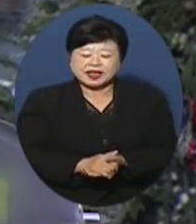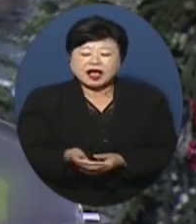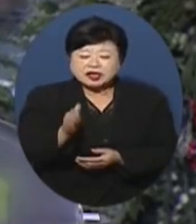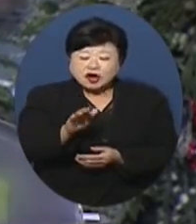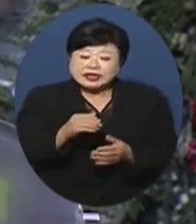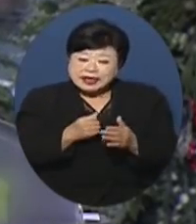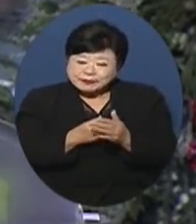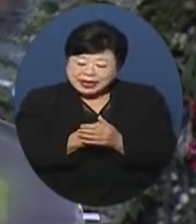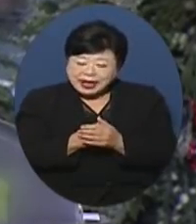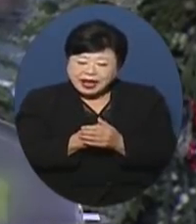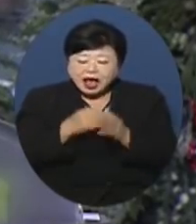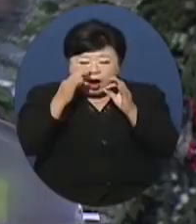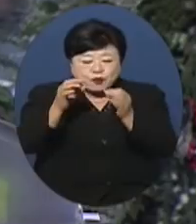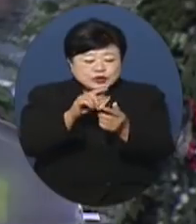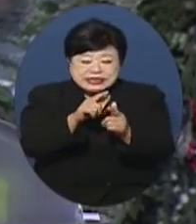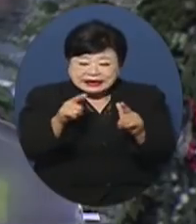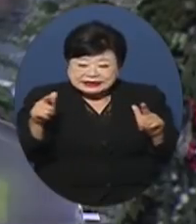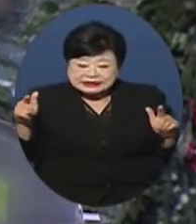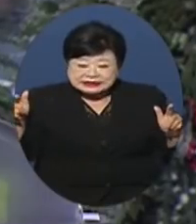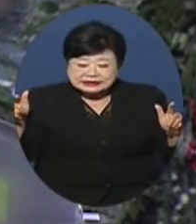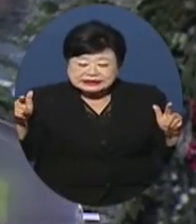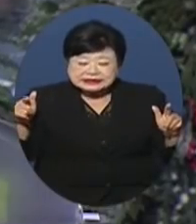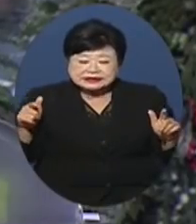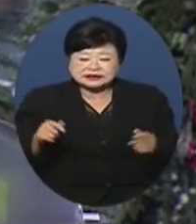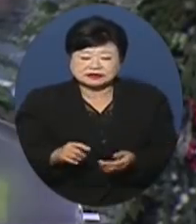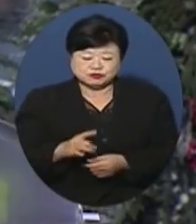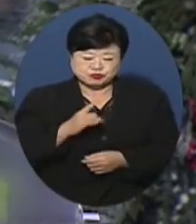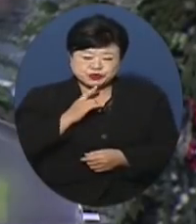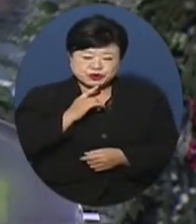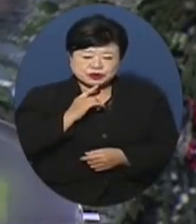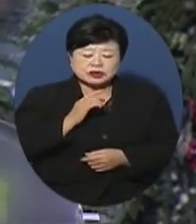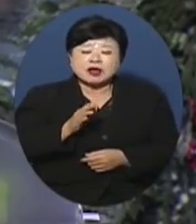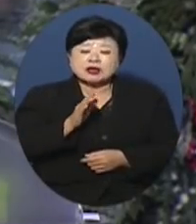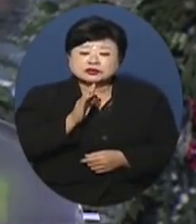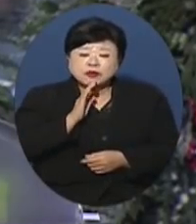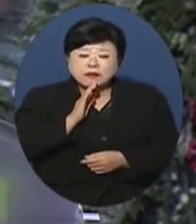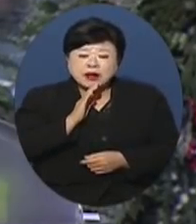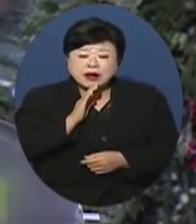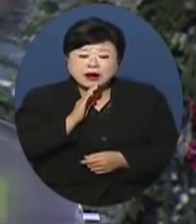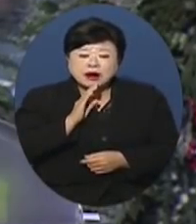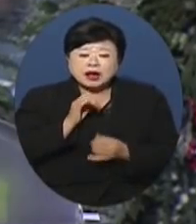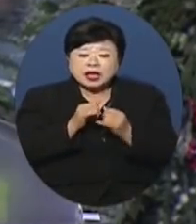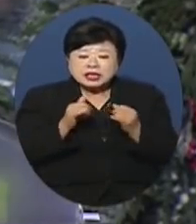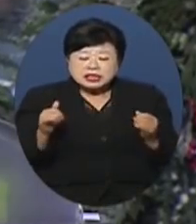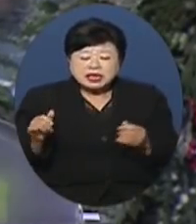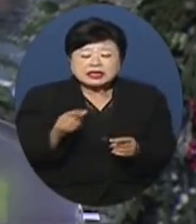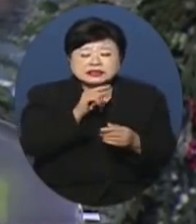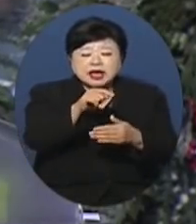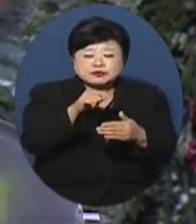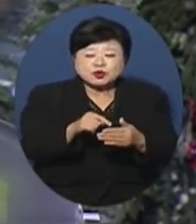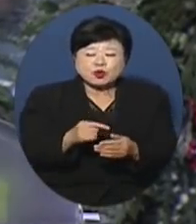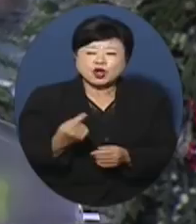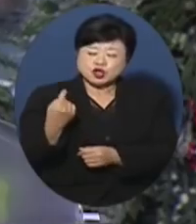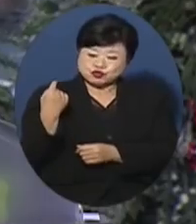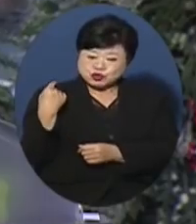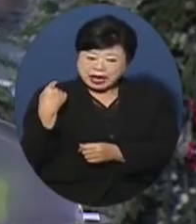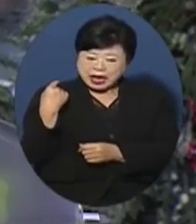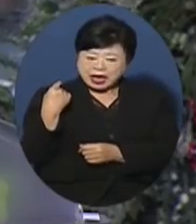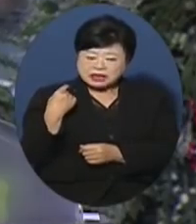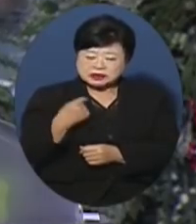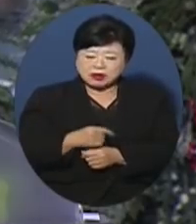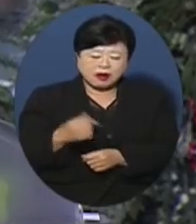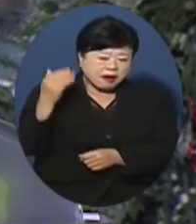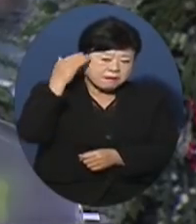그러니 보이지 않은 것뿐이지 실제는 인간의 삶의 배후에서